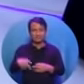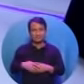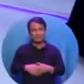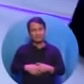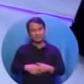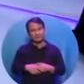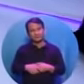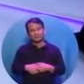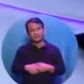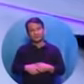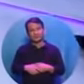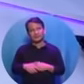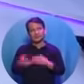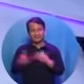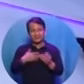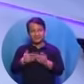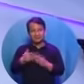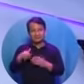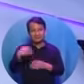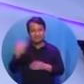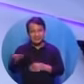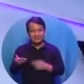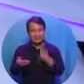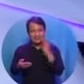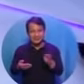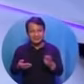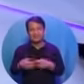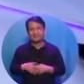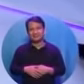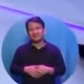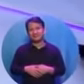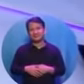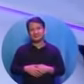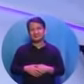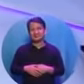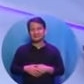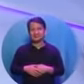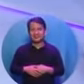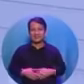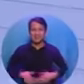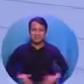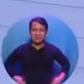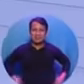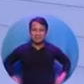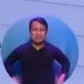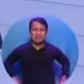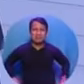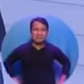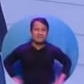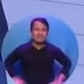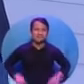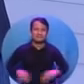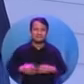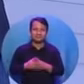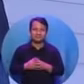tingnan ko. Baka mamaya, sige. Anong pipili mo dyan? Sige, okay. Ha? Legit talaga yan.